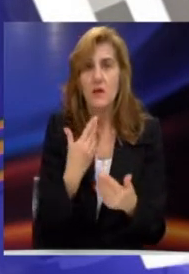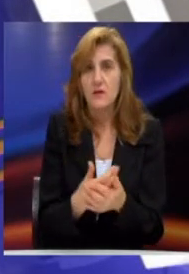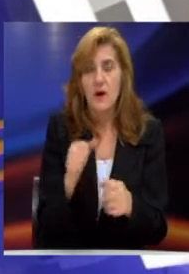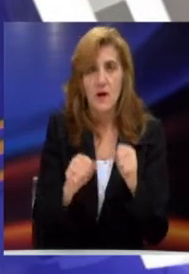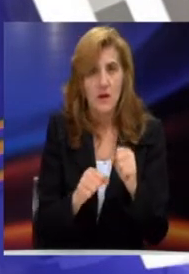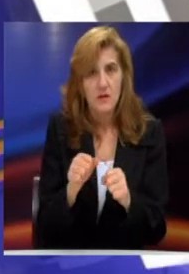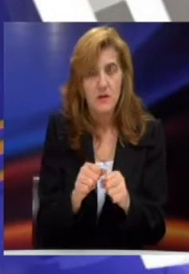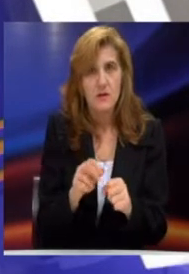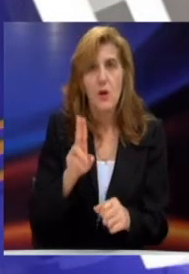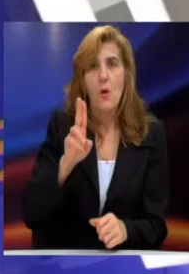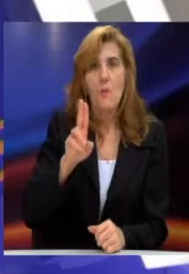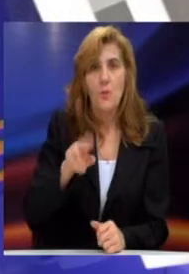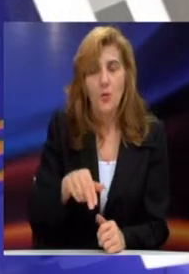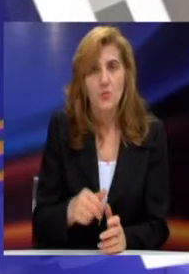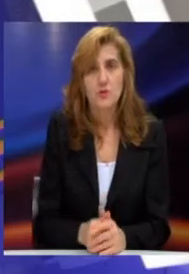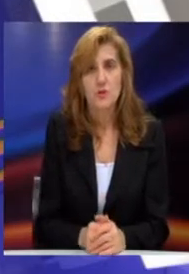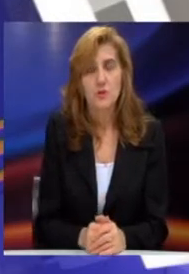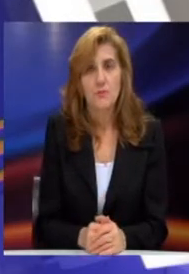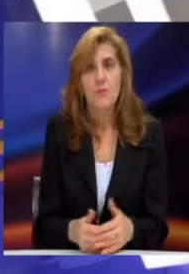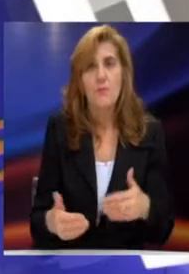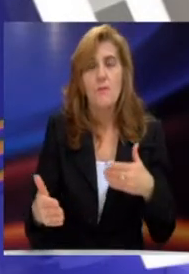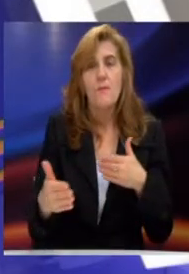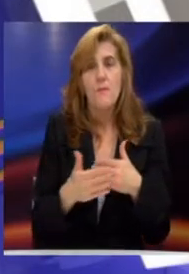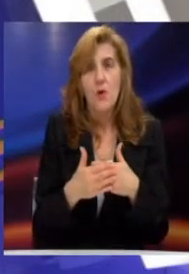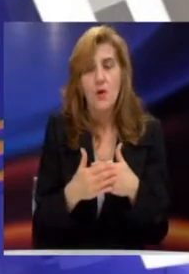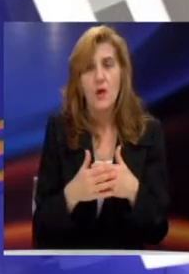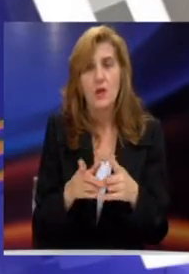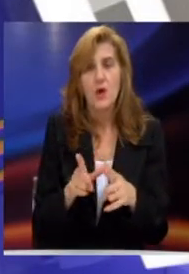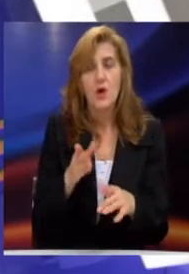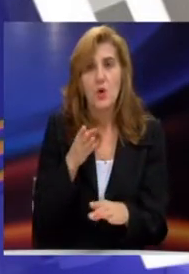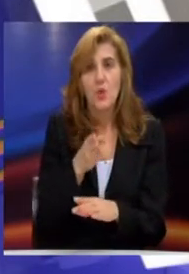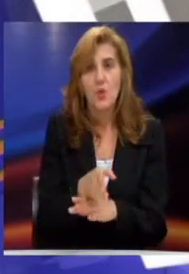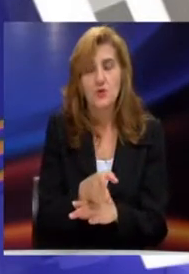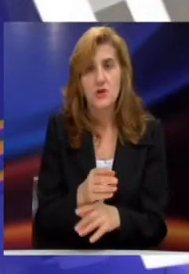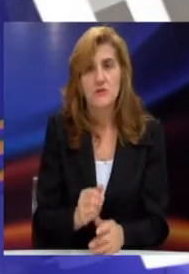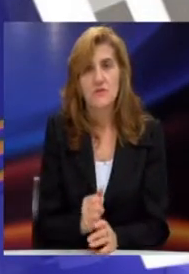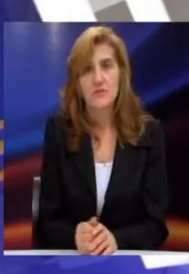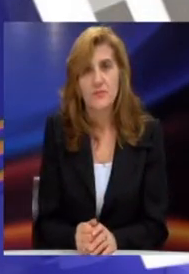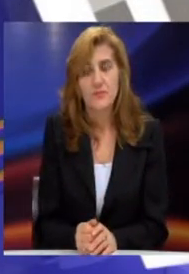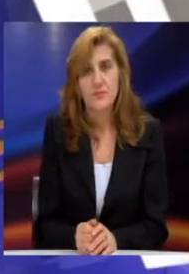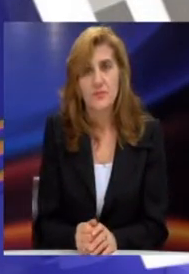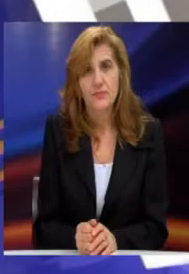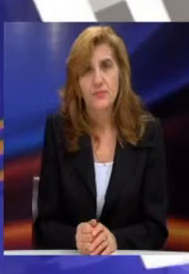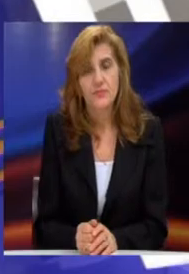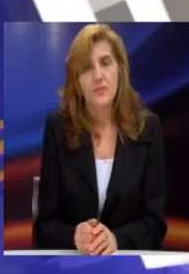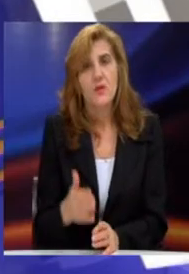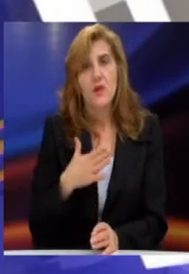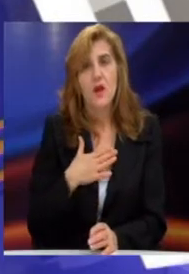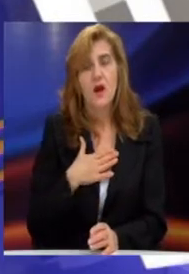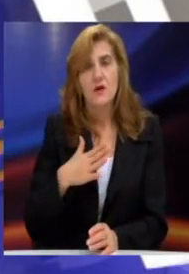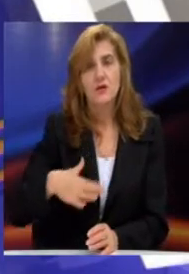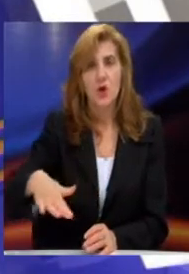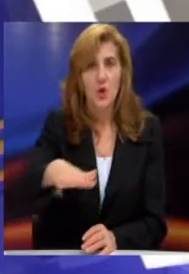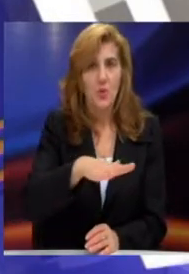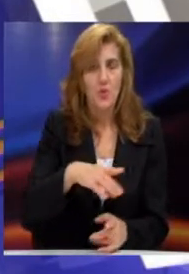karakter, mogućnost da pored učestvovanja i učešća naših